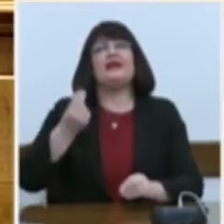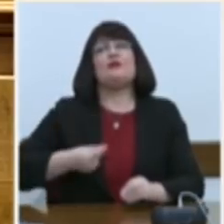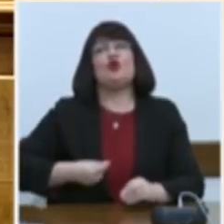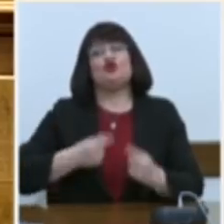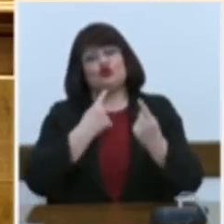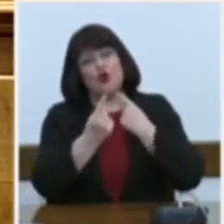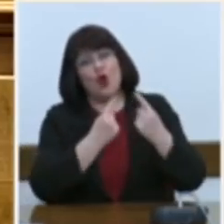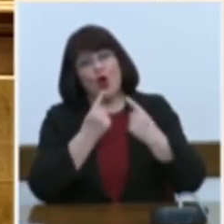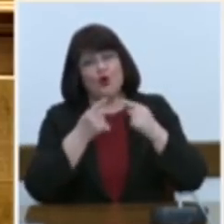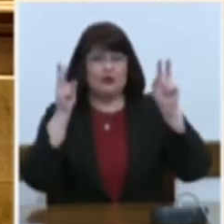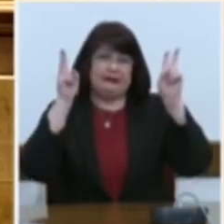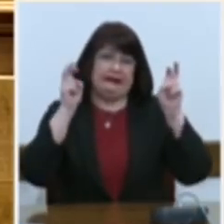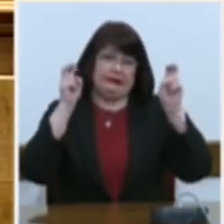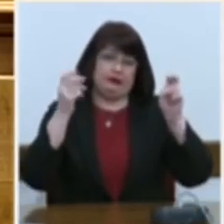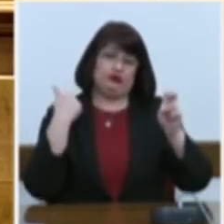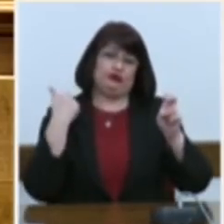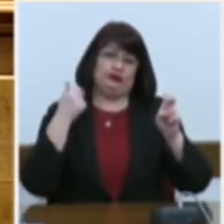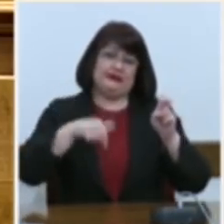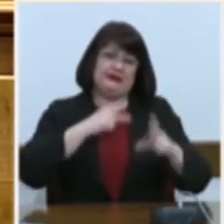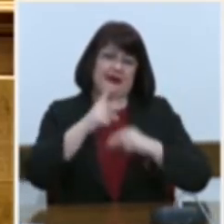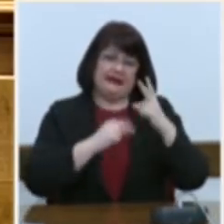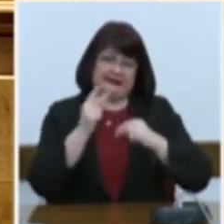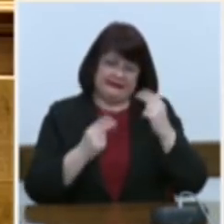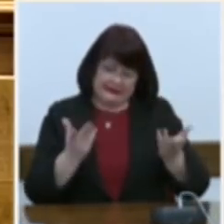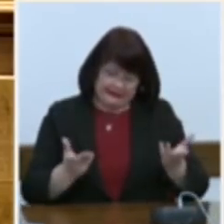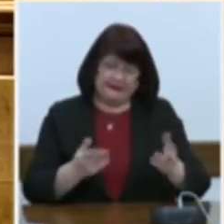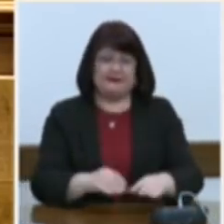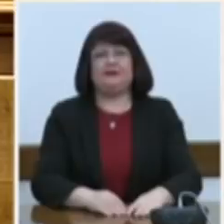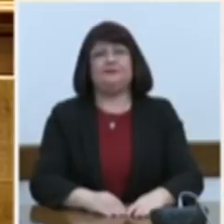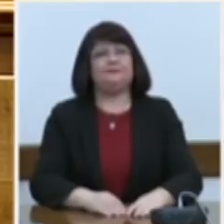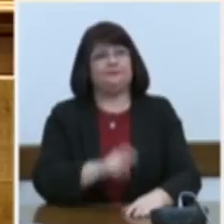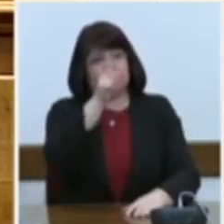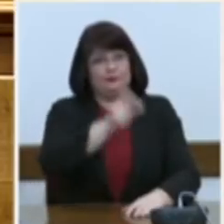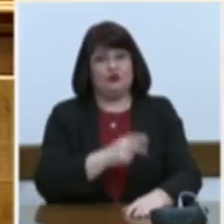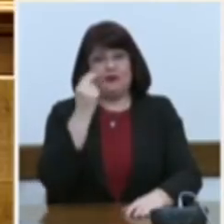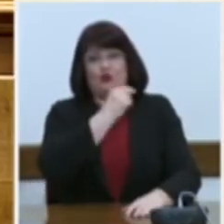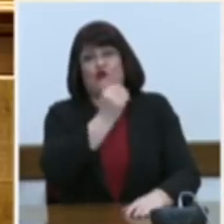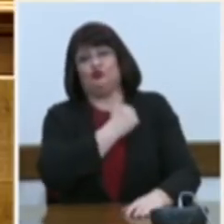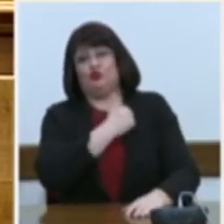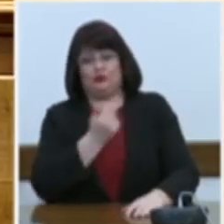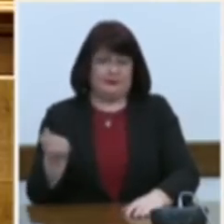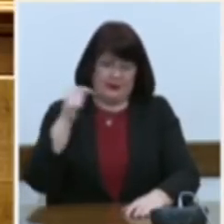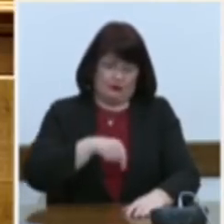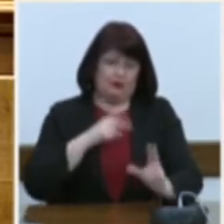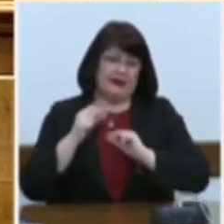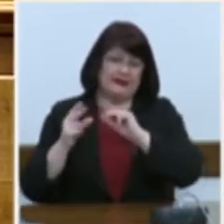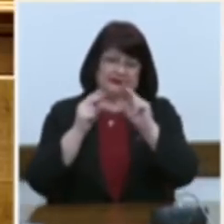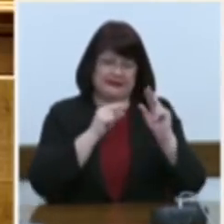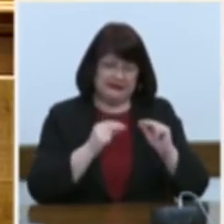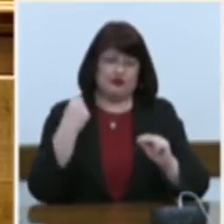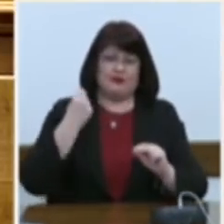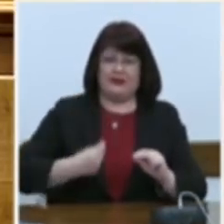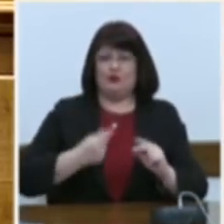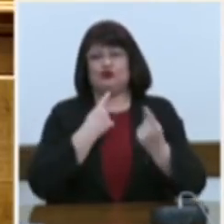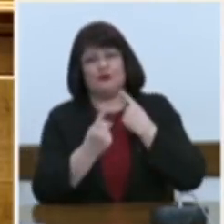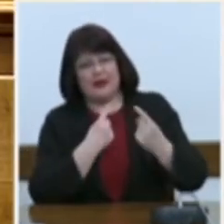λόγου, όπως ονομάστηκε η σημερινή συζήτηση που προκαλέσατε εσείς, κύριε Πρωθυπουργέ, για το δημόσιο